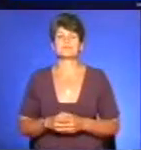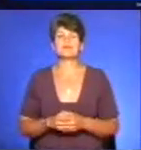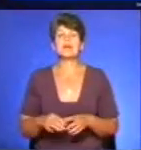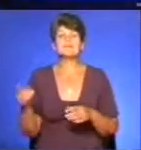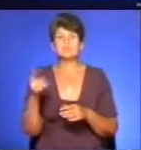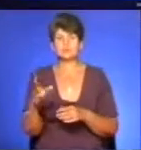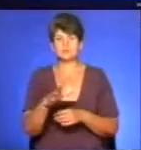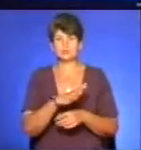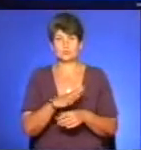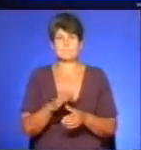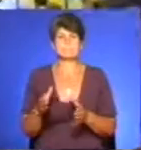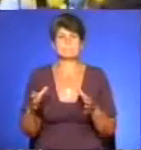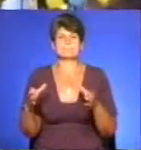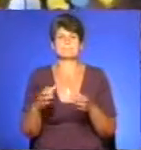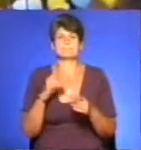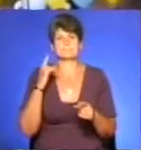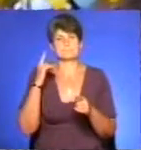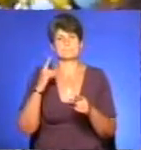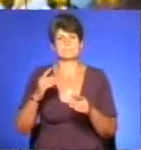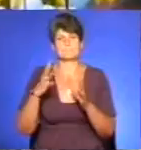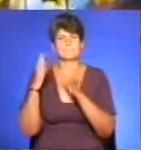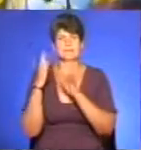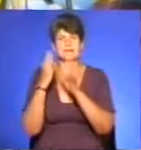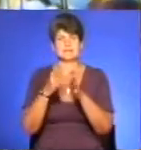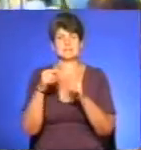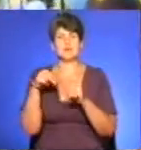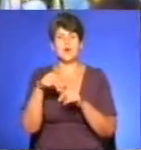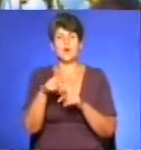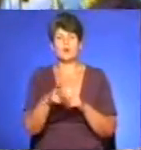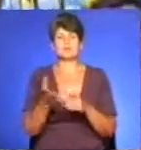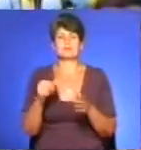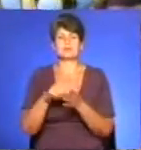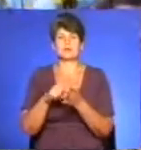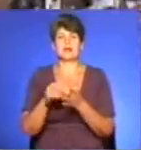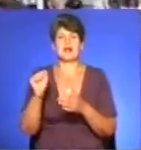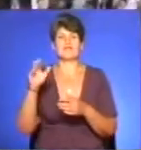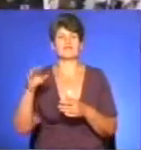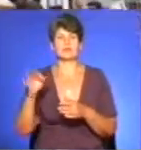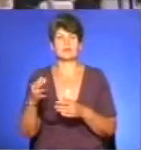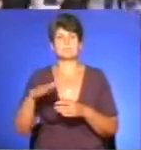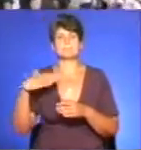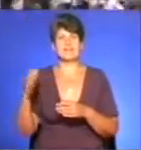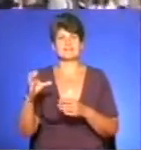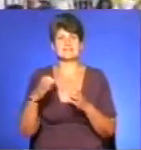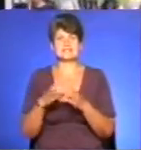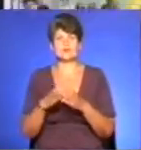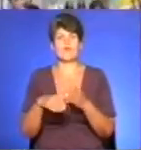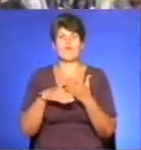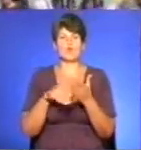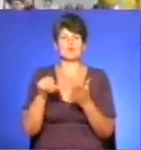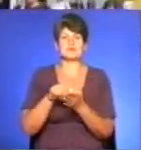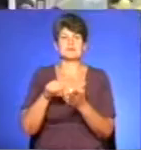У Тернополі відбулася братерська хода. У ній взяли участь представники самооборони Майдану Тернопільщини, Автомайдану, Правого сектору, волонтери,